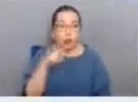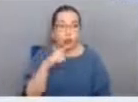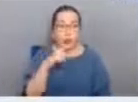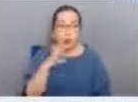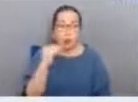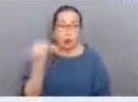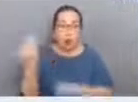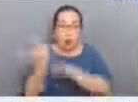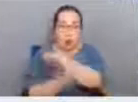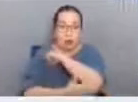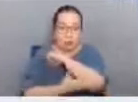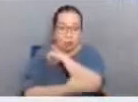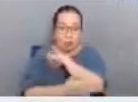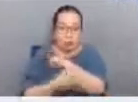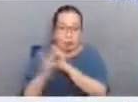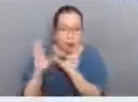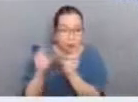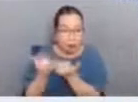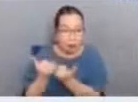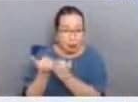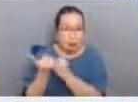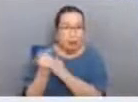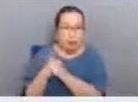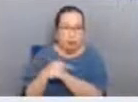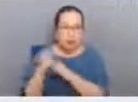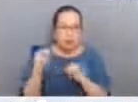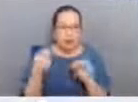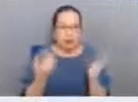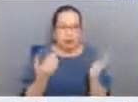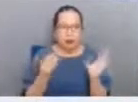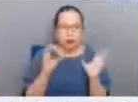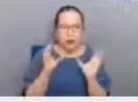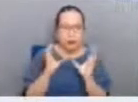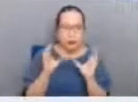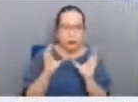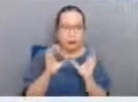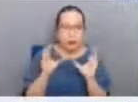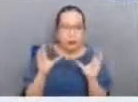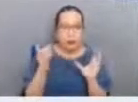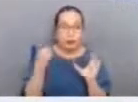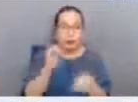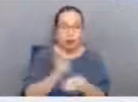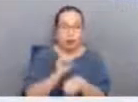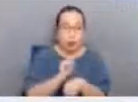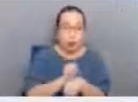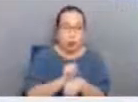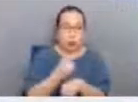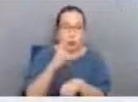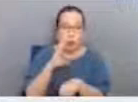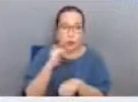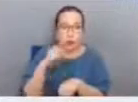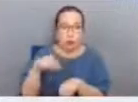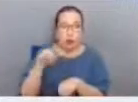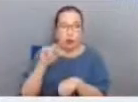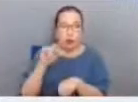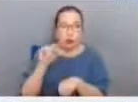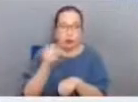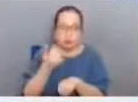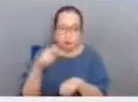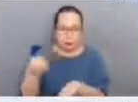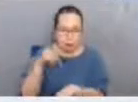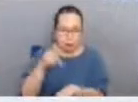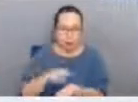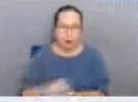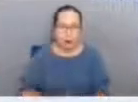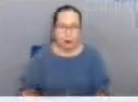agency. Ano-ano po ba ang dapat alalahanin at gawin ng mga kababayan nating nagnanais magtrabaho sa ibang bansa para